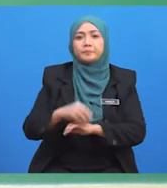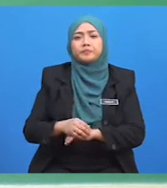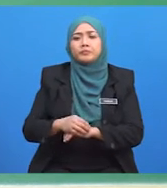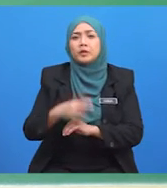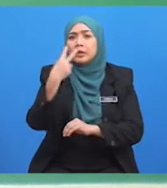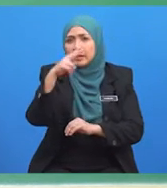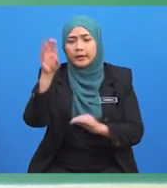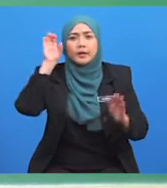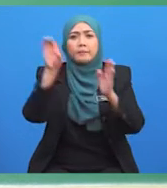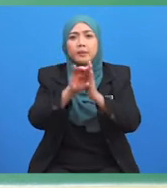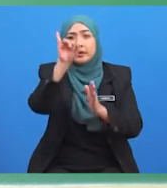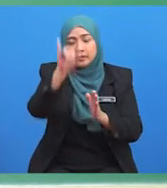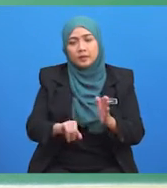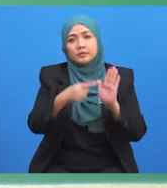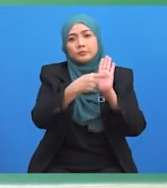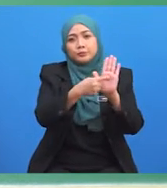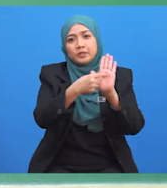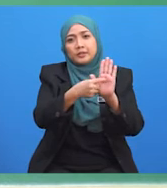ini.